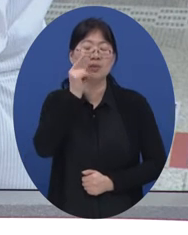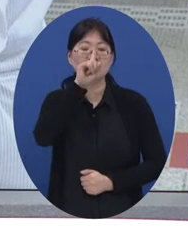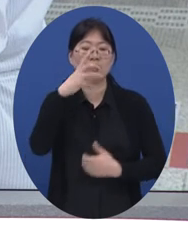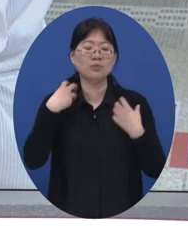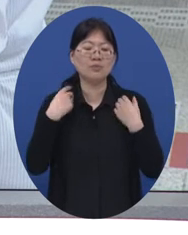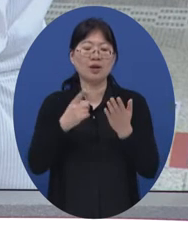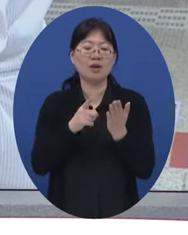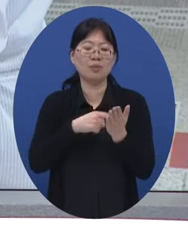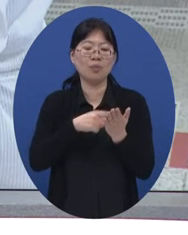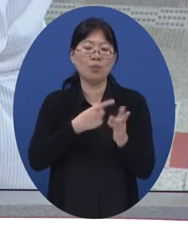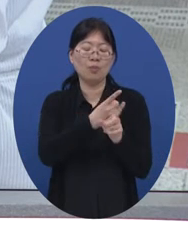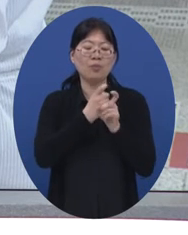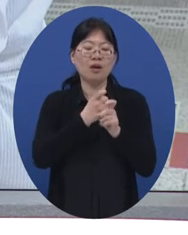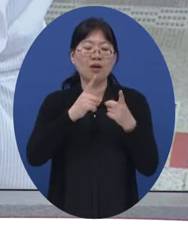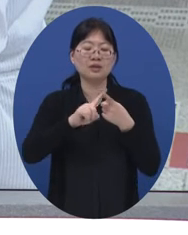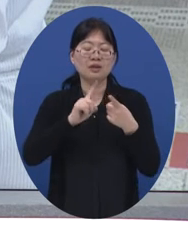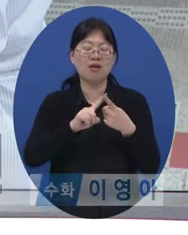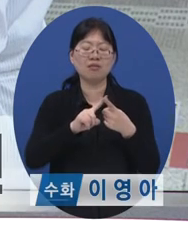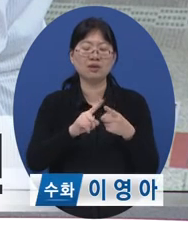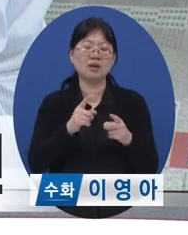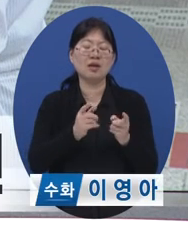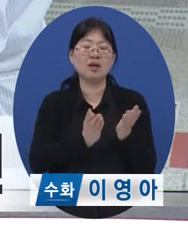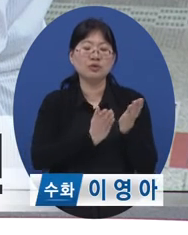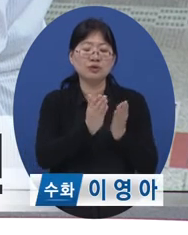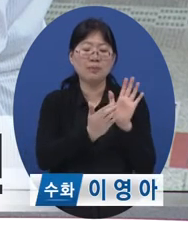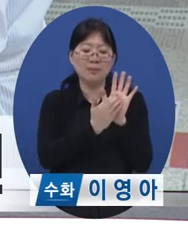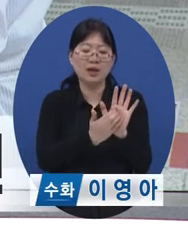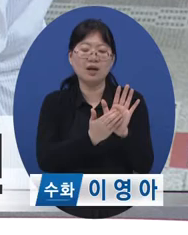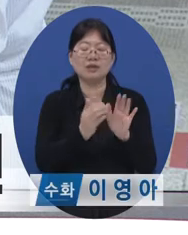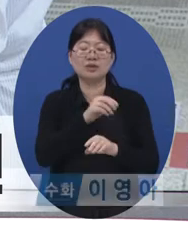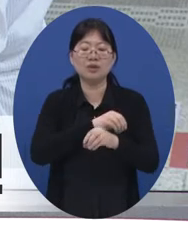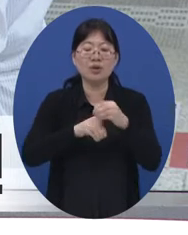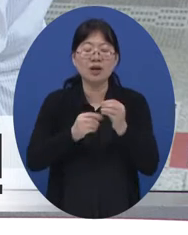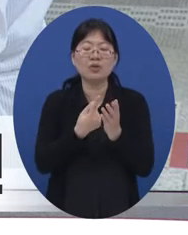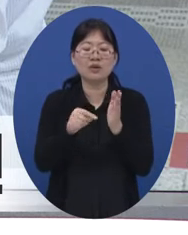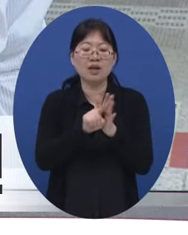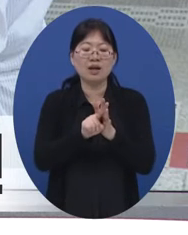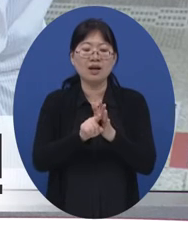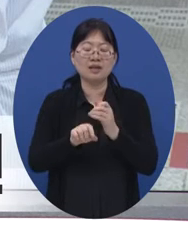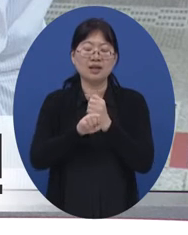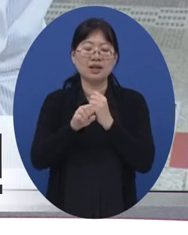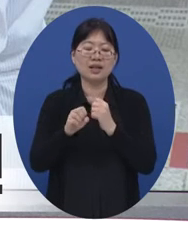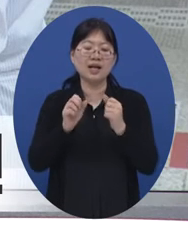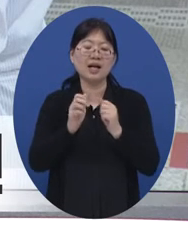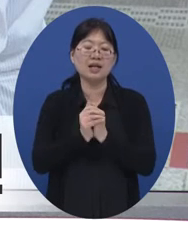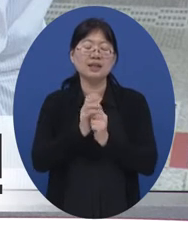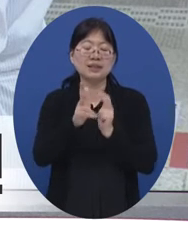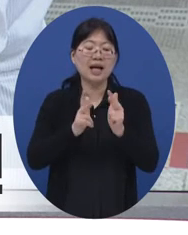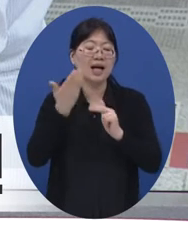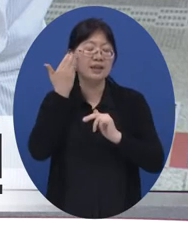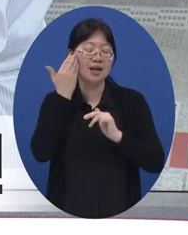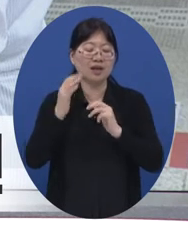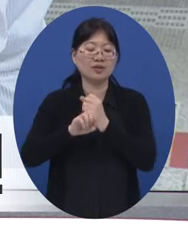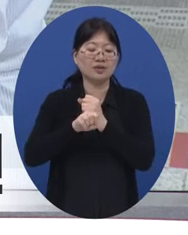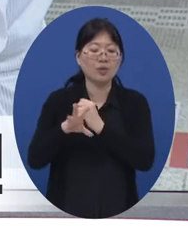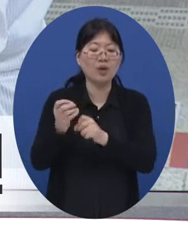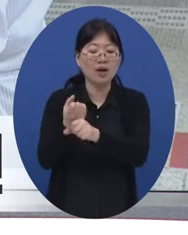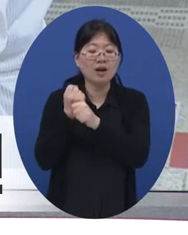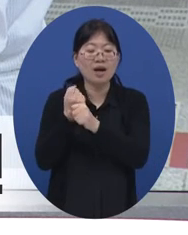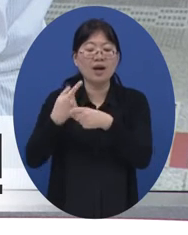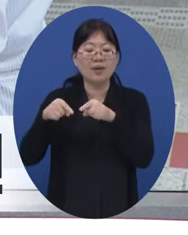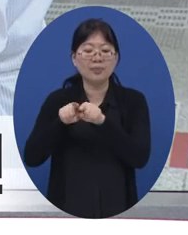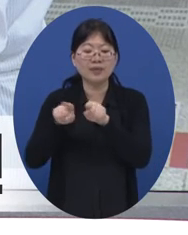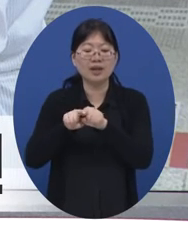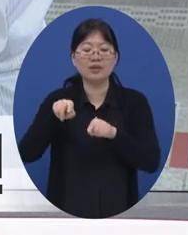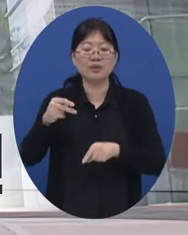일본 정부의 보복성 수출 규제에 적극 대응하기 위해 경기도가 산학연구원 연구협력체인 소재부품장비 국산화 연구사업단을